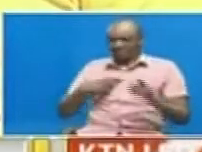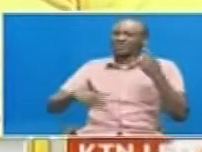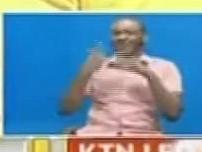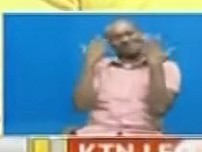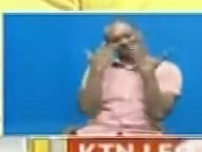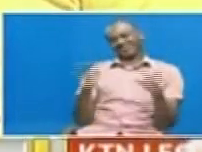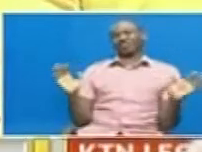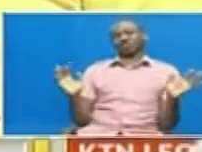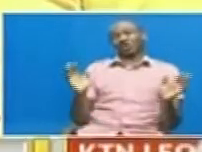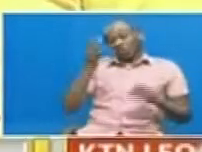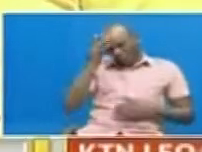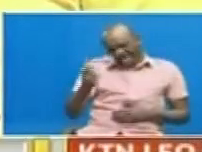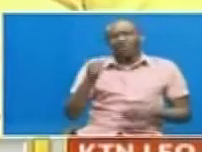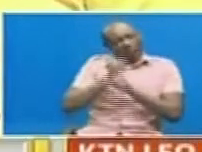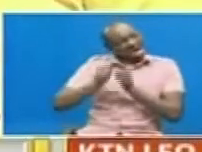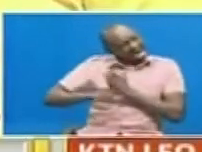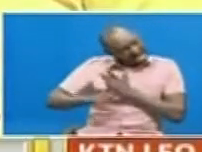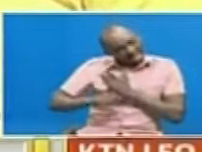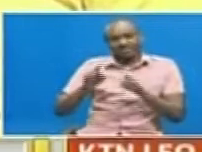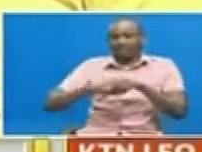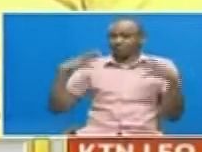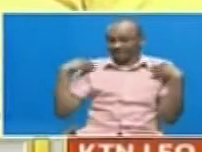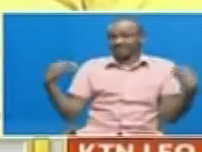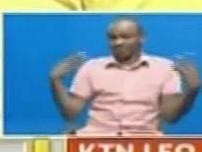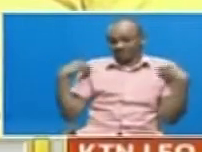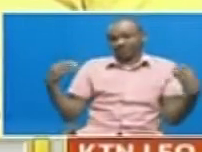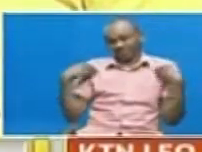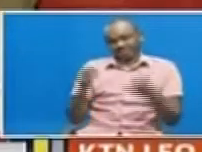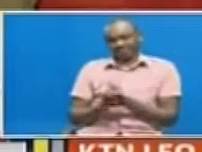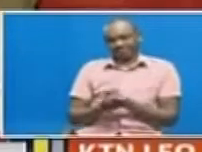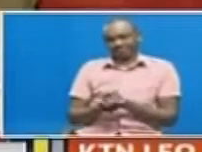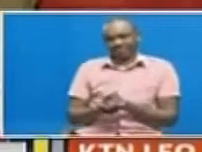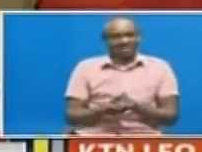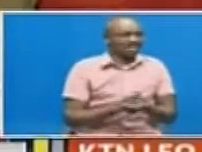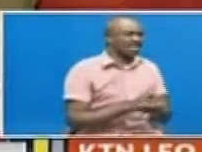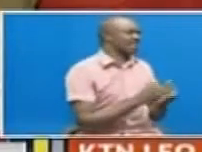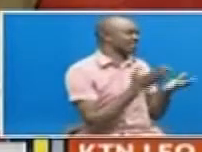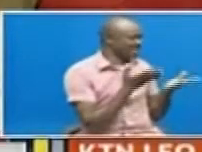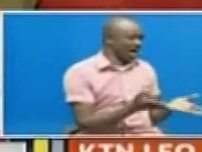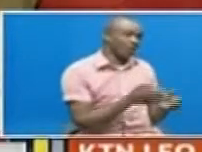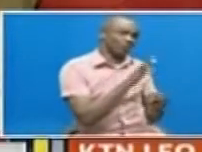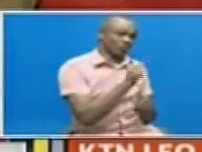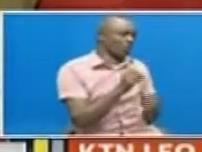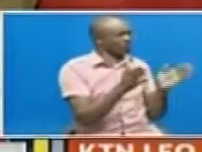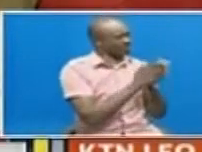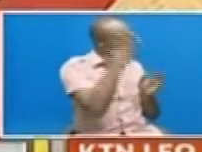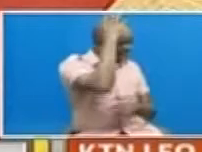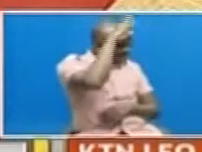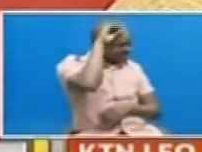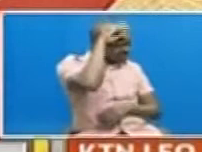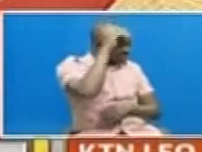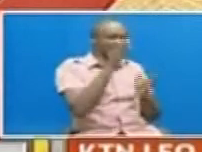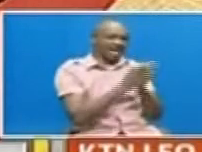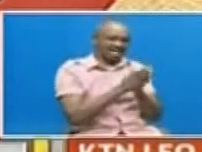washindi kwa vile ya zile bidii ambazo tumeweka katika mazoezi. Mm-hmm. Mchuano dhidi ya Algeria. Wajua timu kutoka